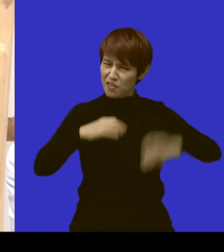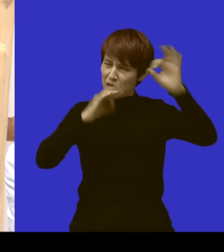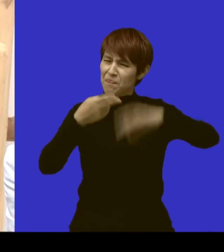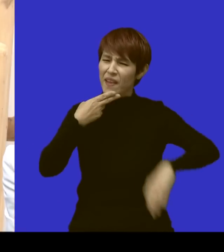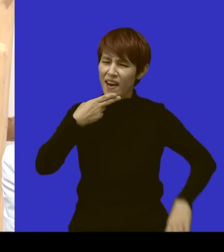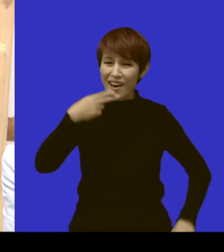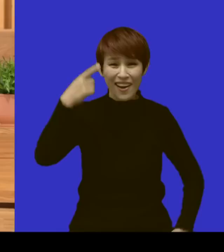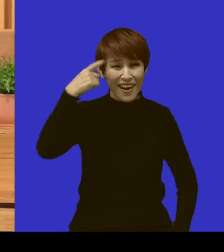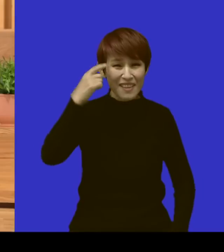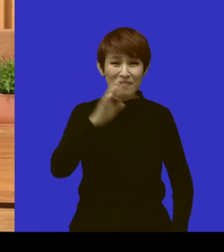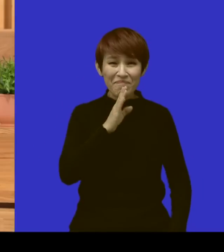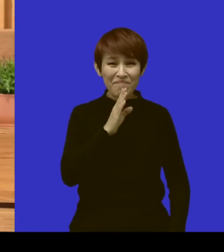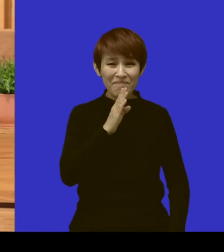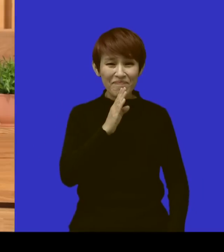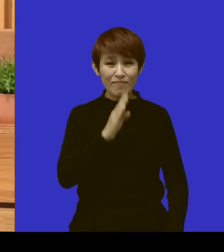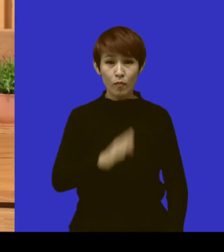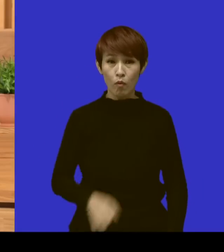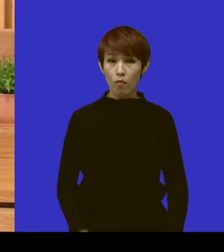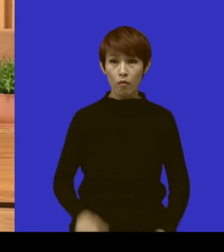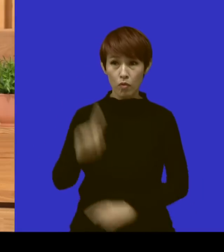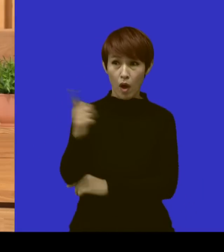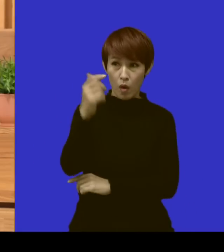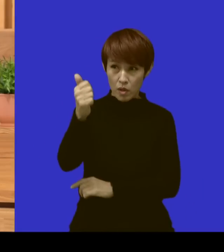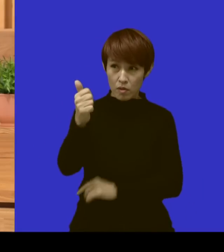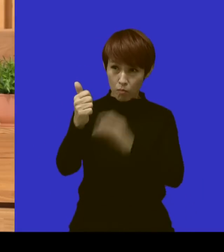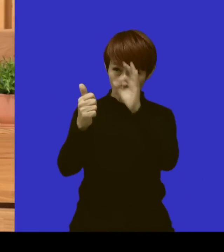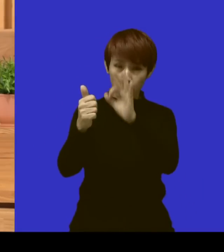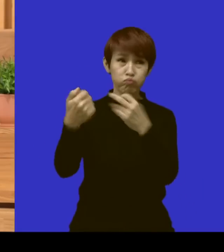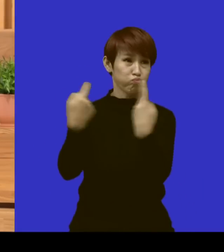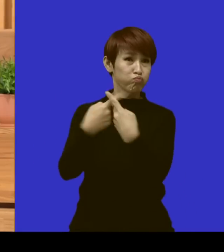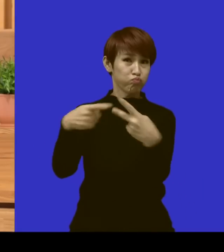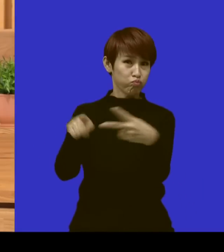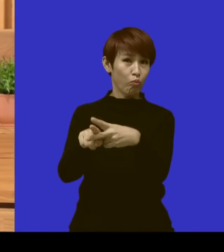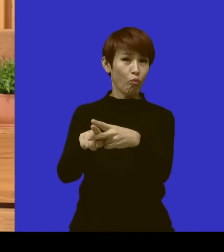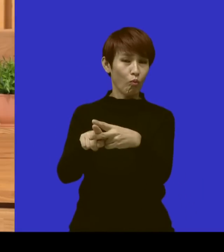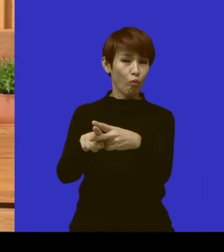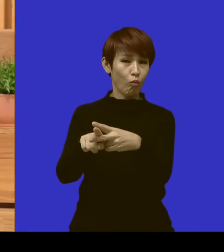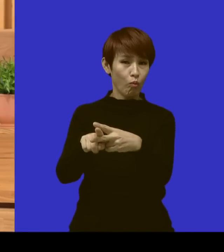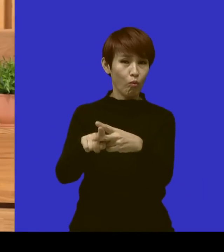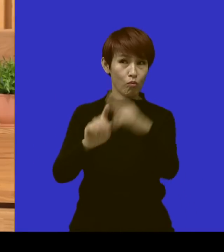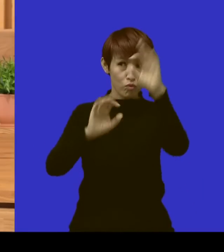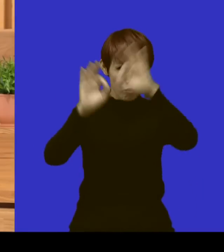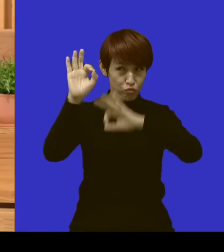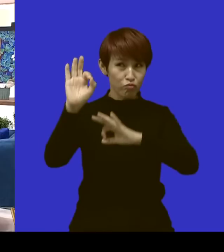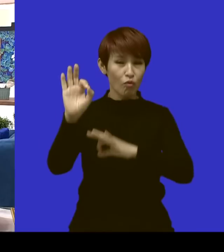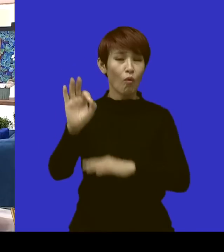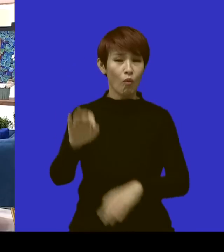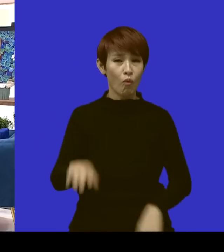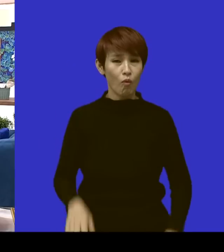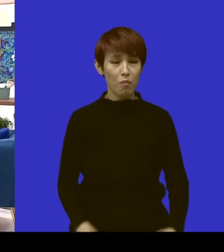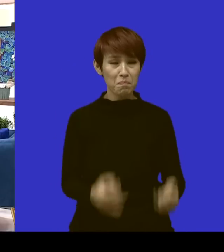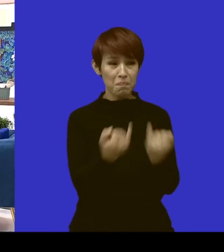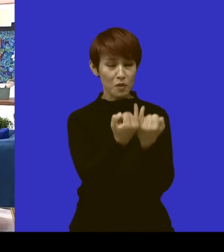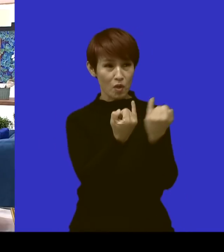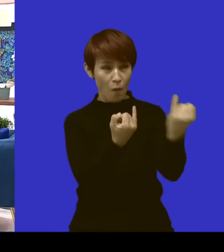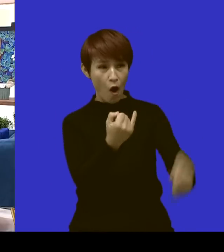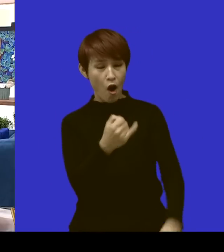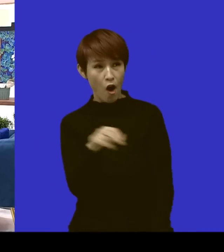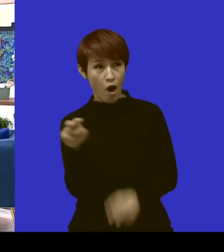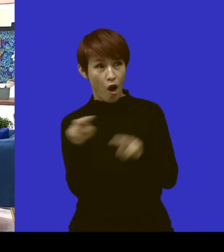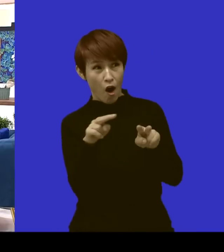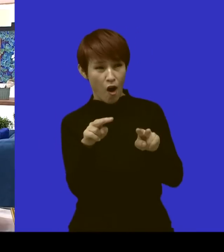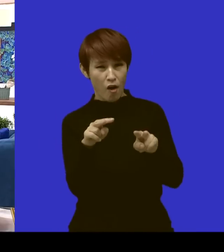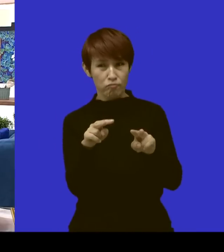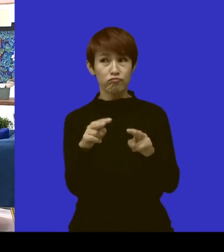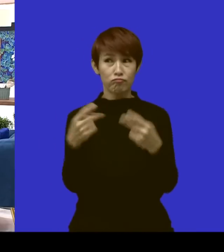막 이런 생각들을 되게 많이 아 했었는데. 그래요? 전 다윗 보면서 굉장히 이해가 되는데. 아, 그래요? 예. 뭐 미녀를 보면 흔들리고 이런 거 지금은 확 저는 이해가 되지 이해가 않아요? 돼요. 네. 약간 네.